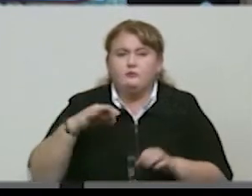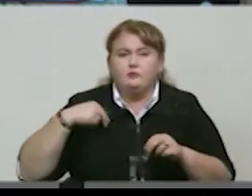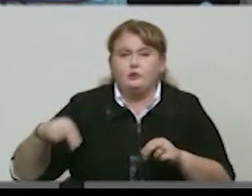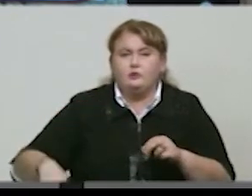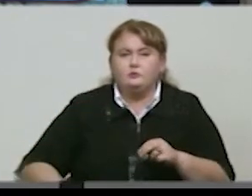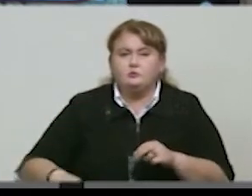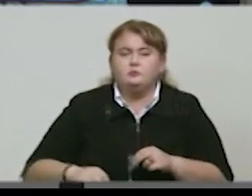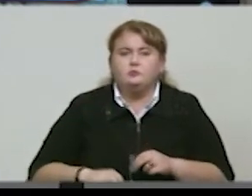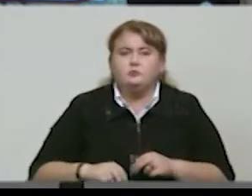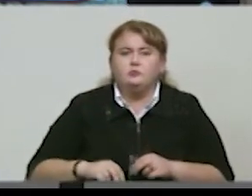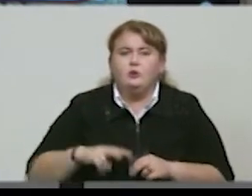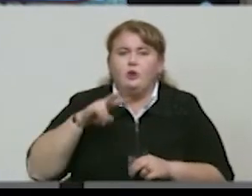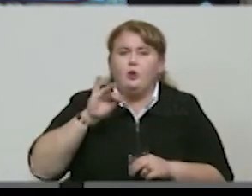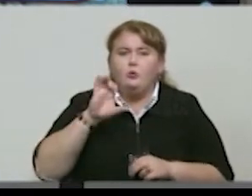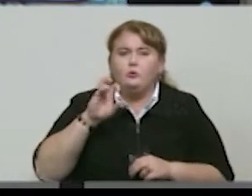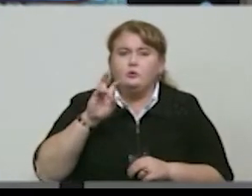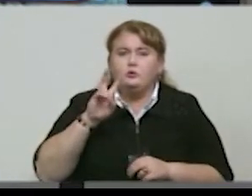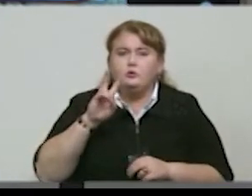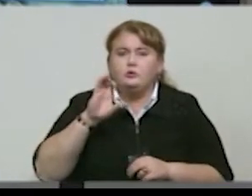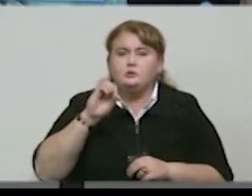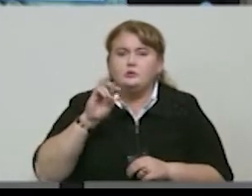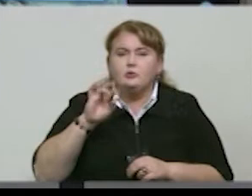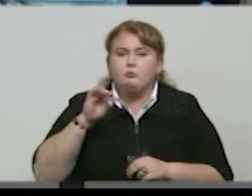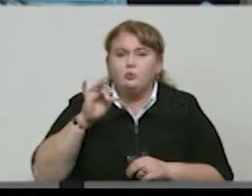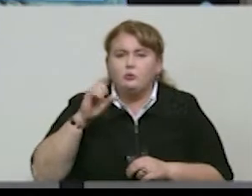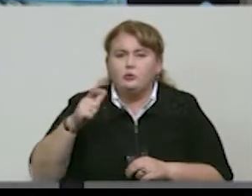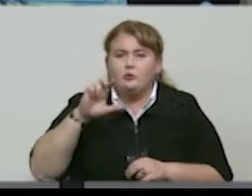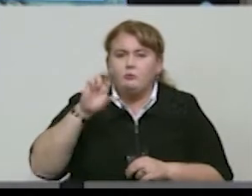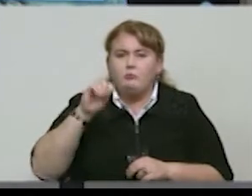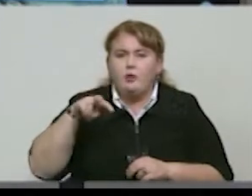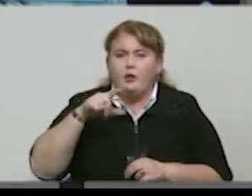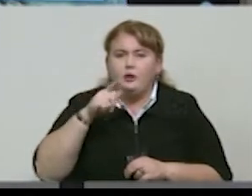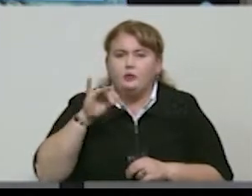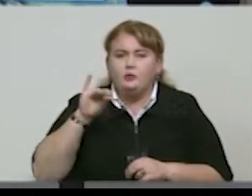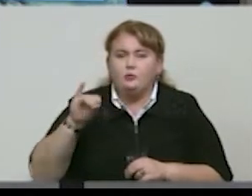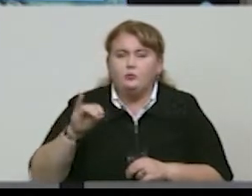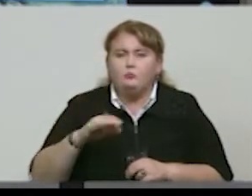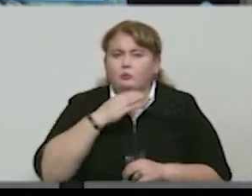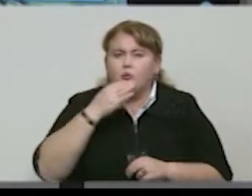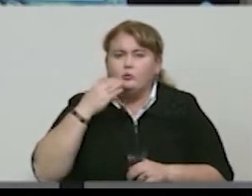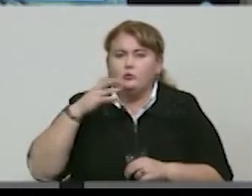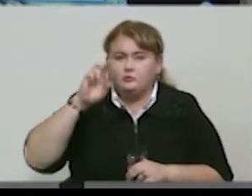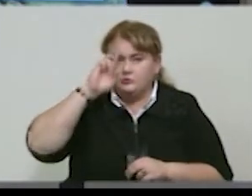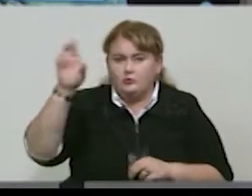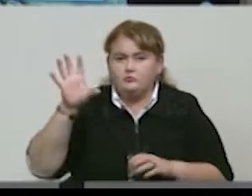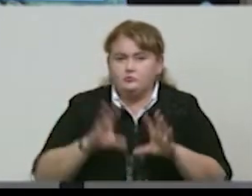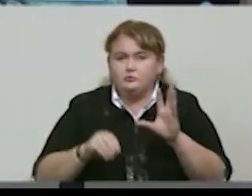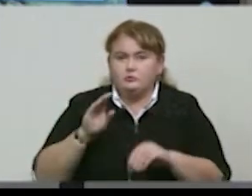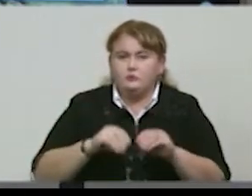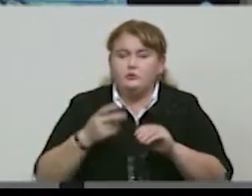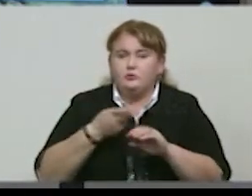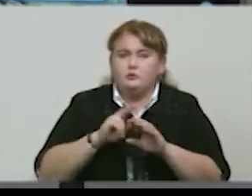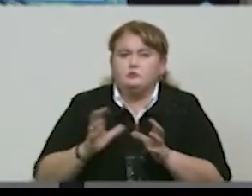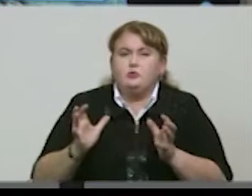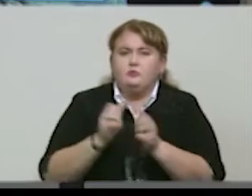Францию, затем Люксембург и Бельгию. Для многих стран эта война считалась